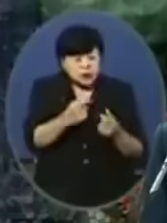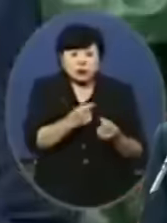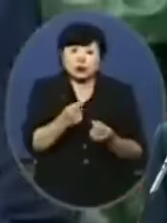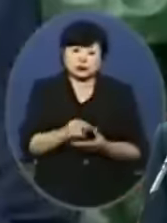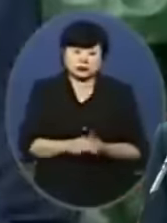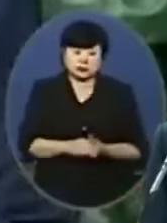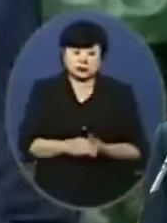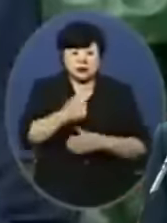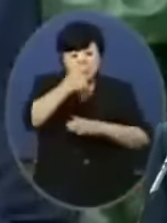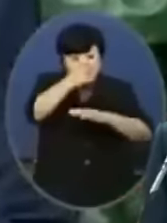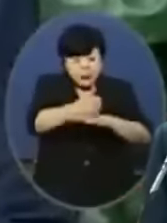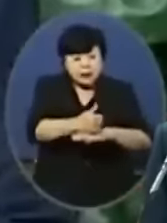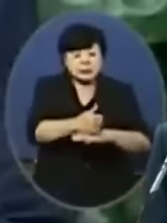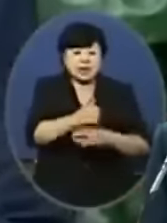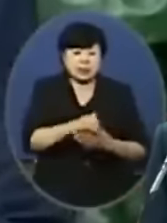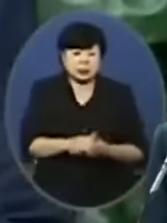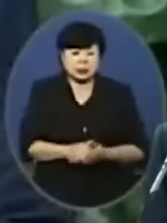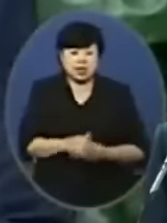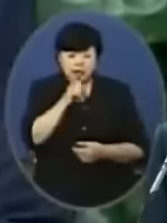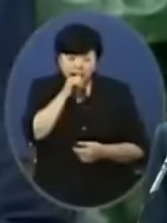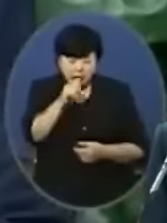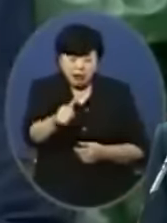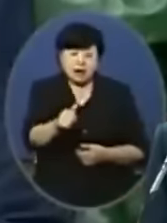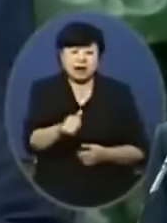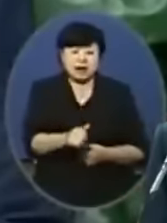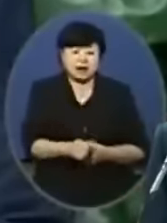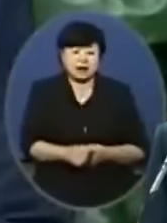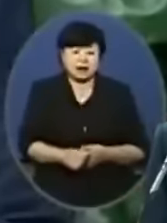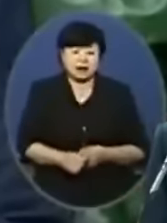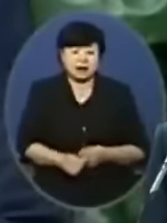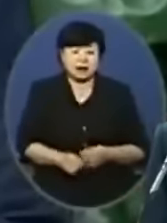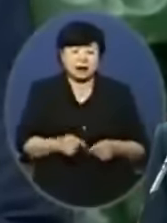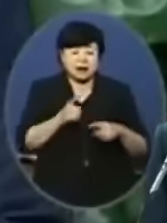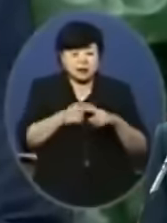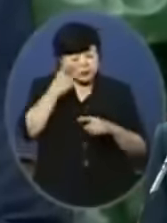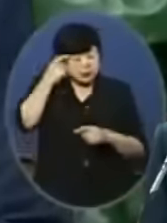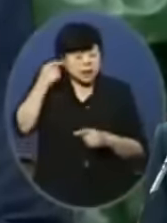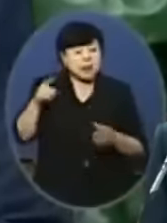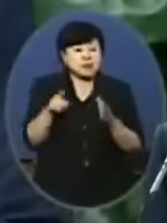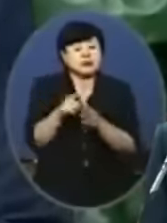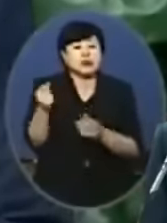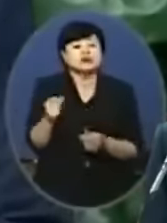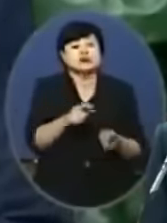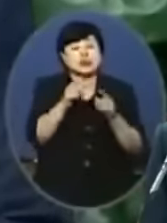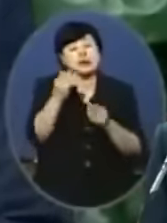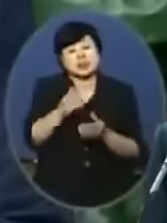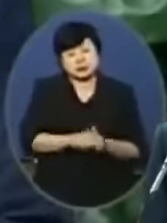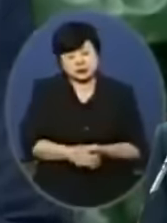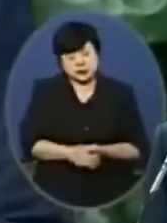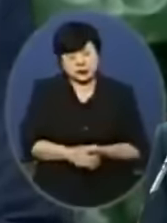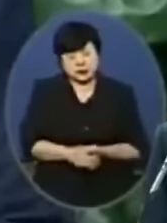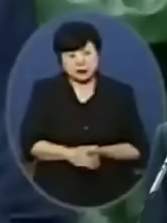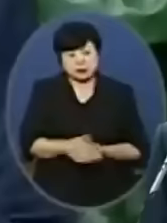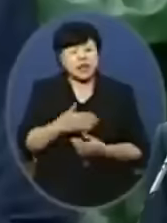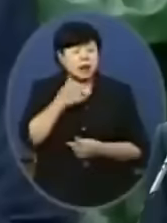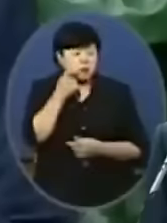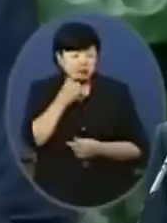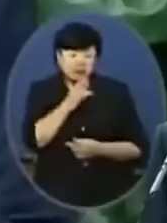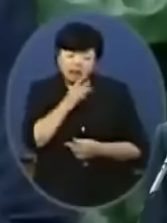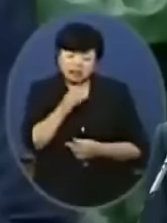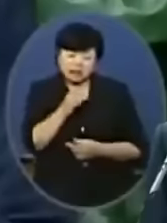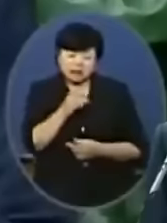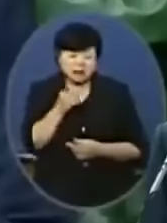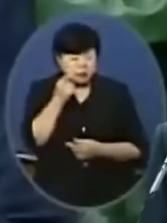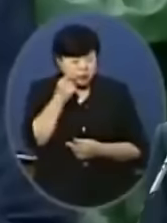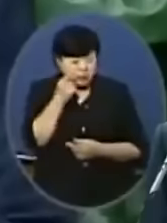것이니까 마지막 인생을 절대 긍정적인 믿음으로 살아가는 것입니다. 너는 못한다, 안 된다,